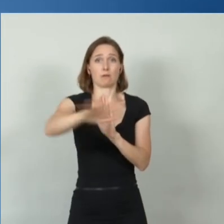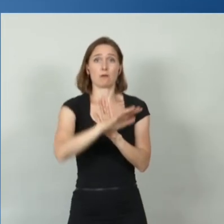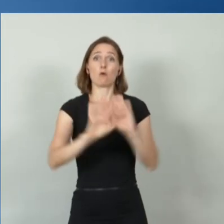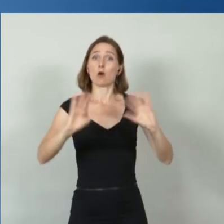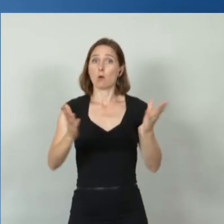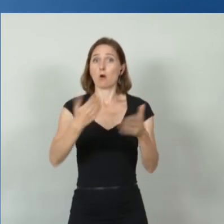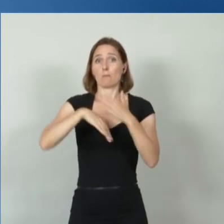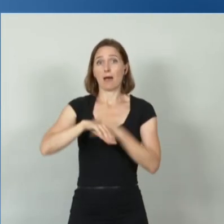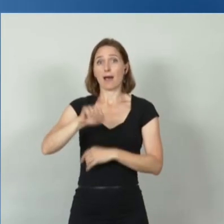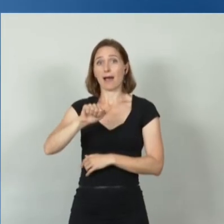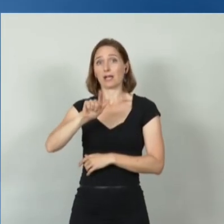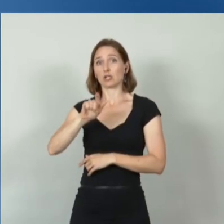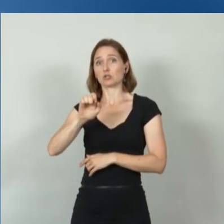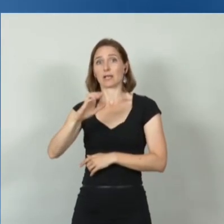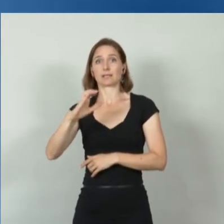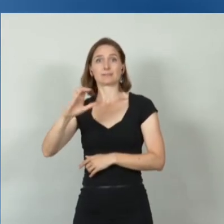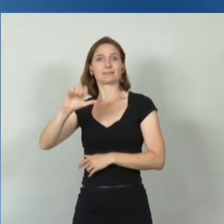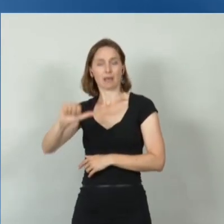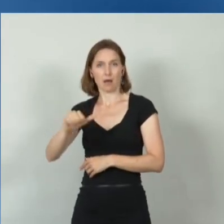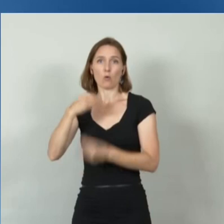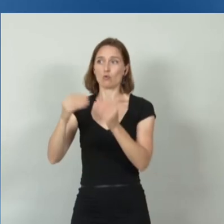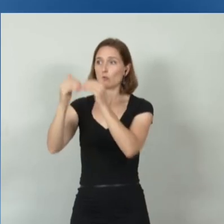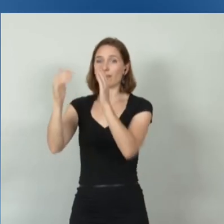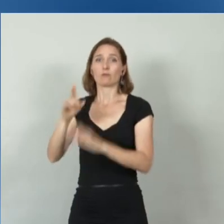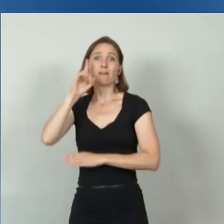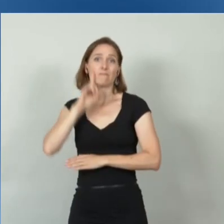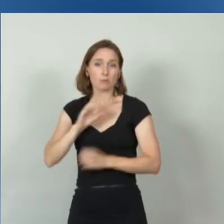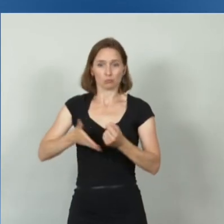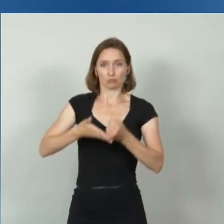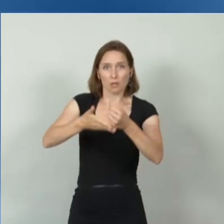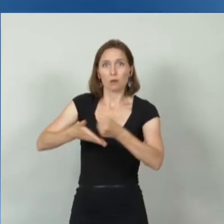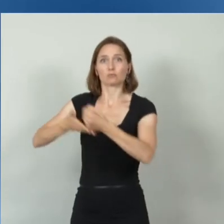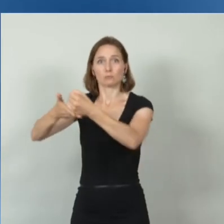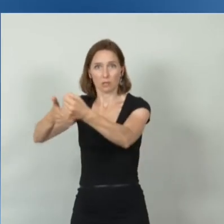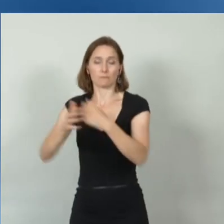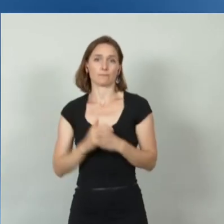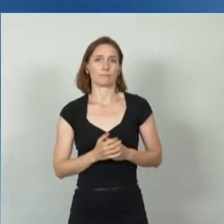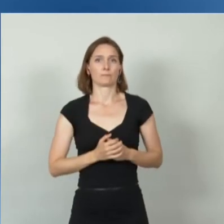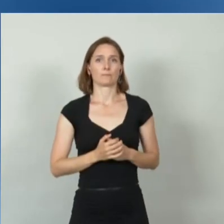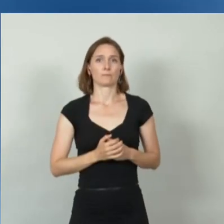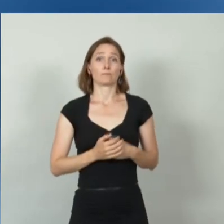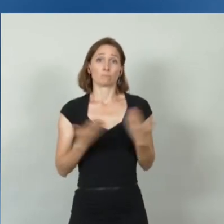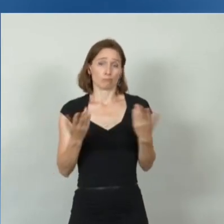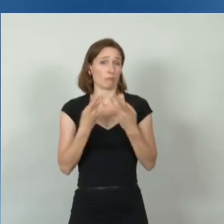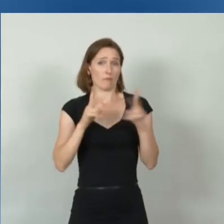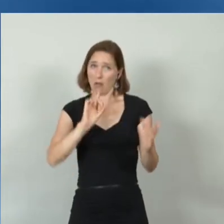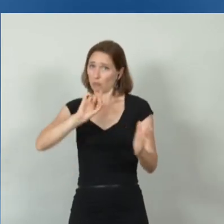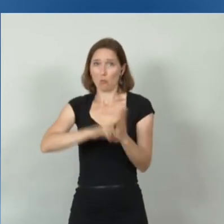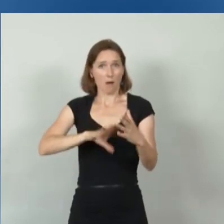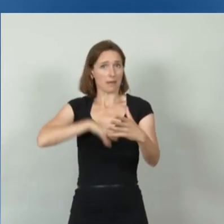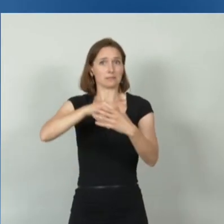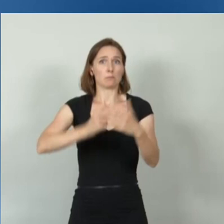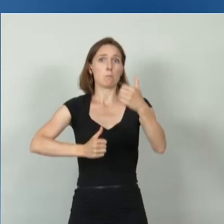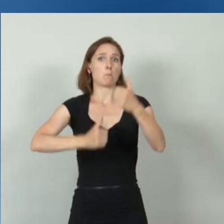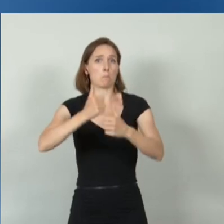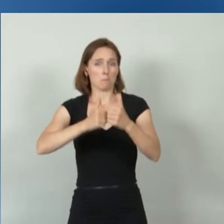l'ajaxa la maison des femmes ou la communauté professionnelle territoriale de santé elle est légitime aussi parce